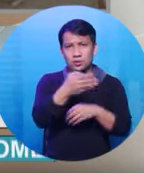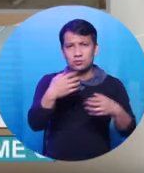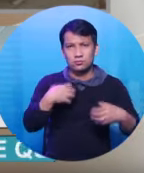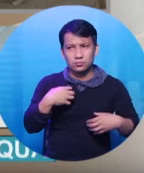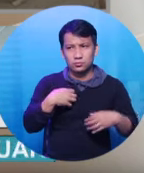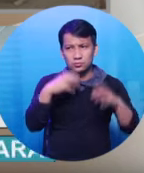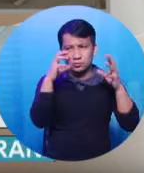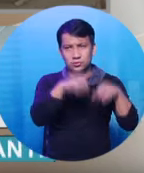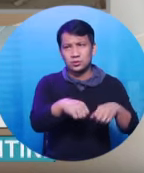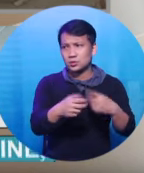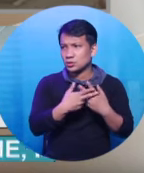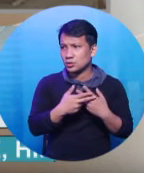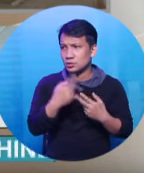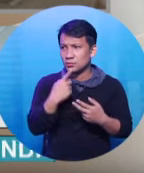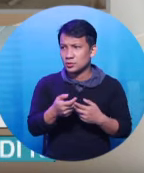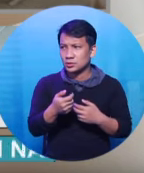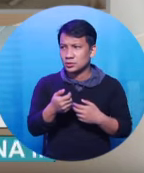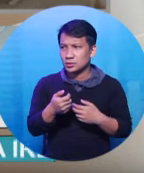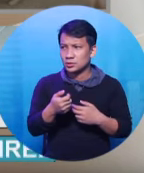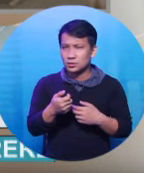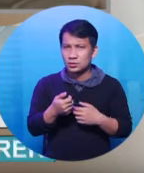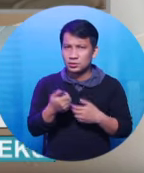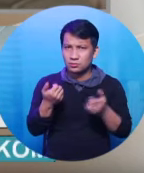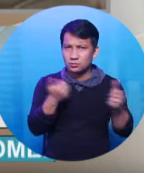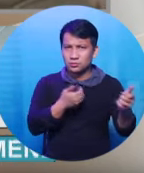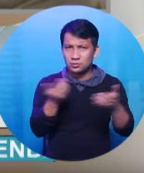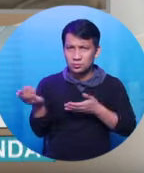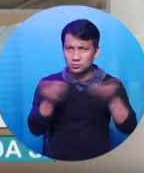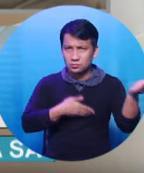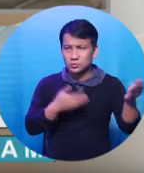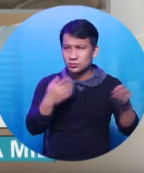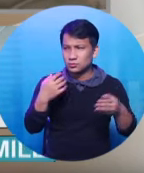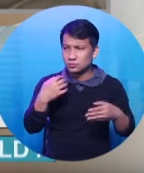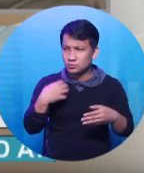para siya po'y sunduin at dalhin doon sa presinto?